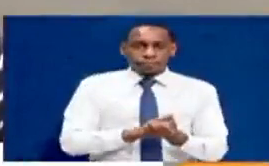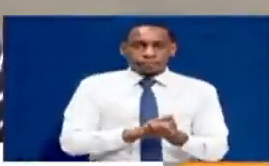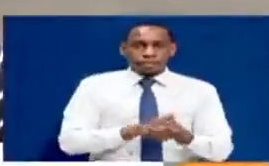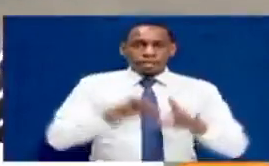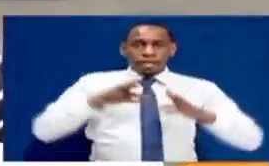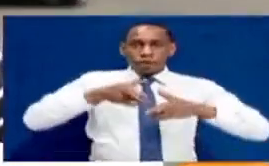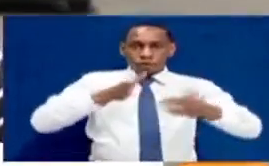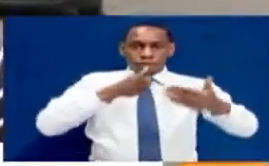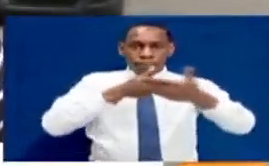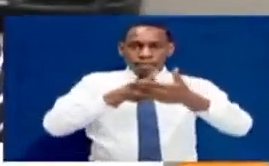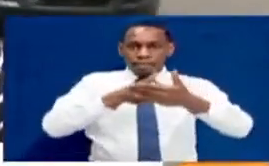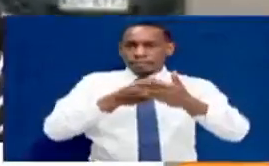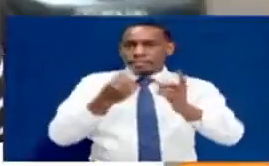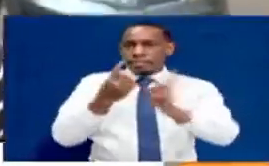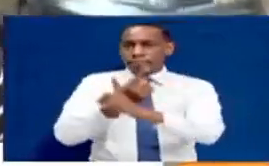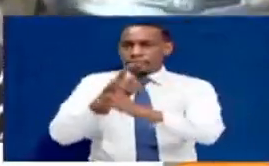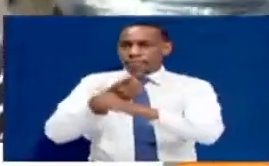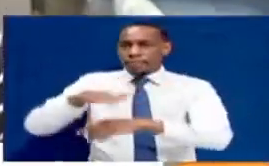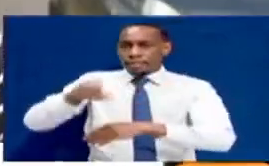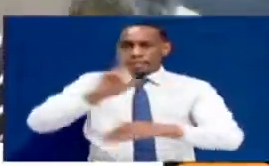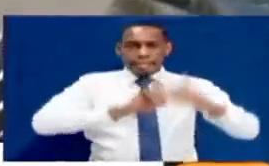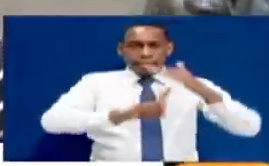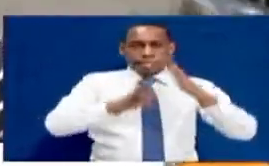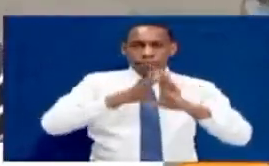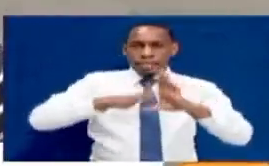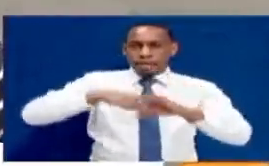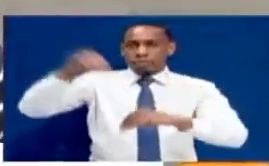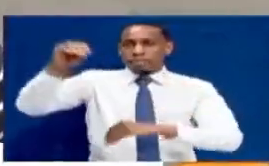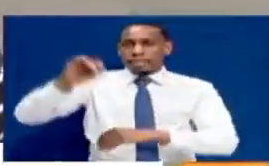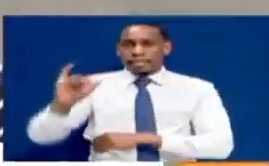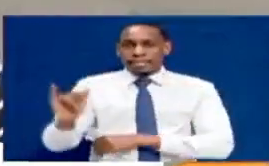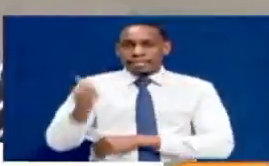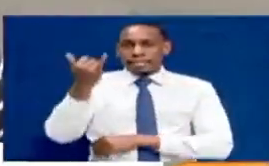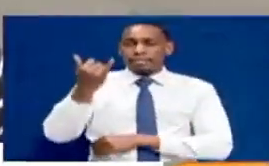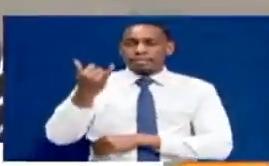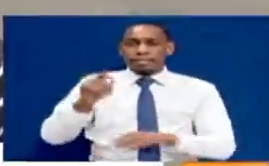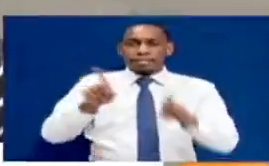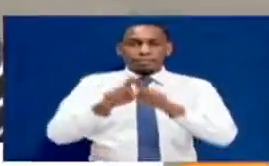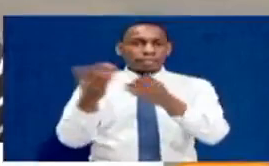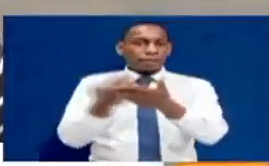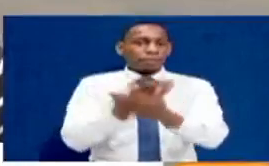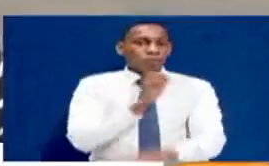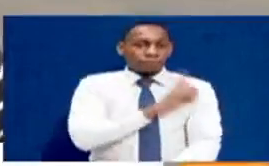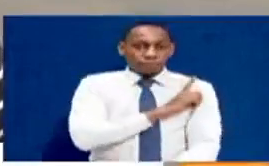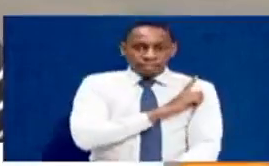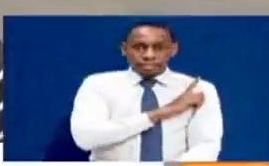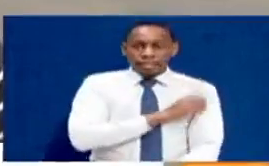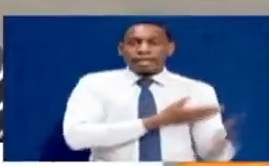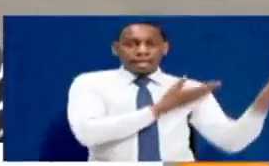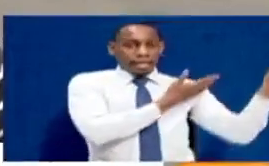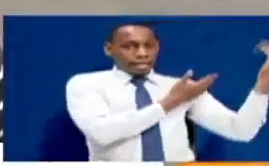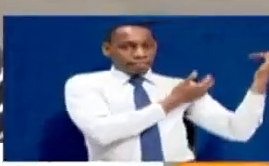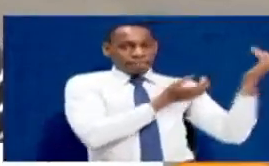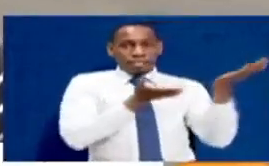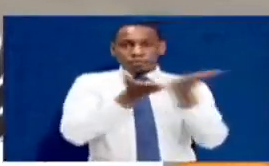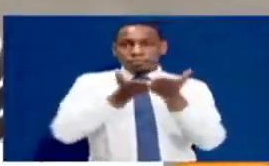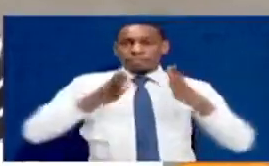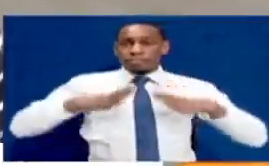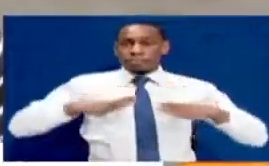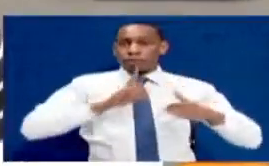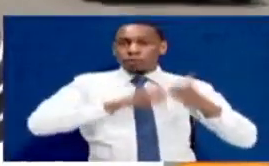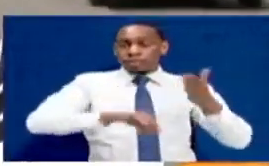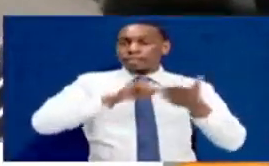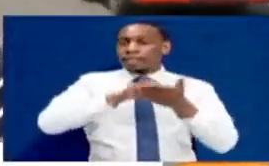vya barabarani katika maeneo ya kuingia na kutoka nje ya Eastleigh vikiwa vimeondolewa, matarajio ya wafanyabiashara ni